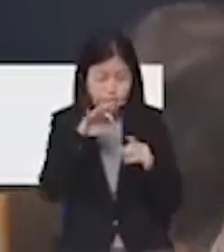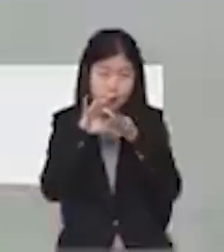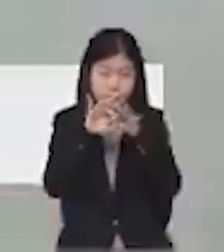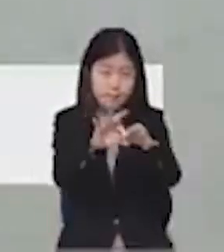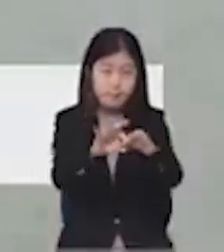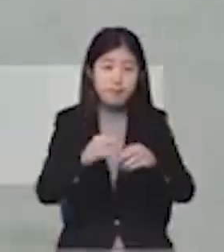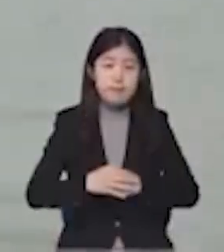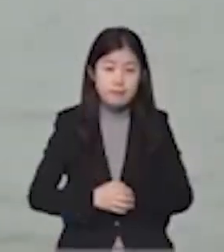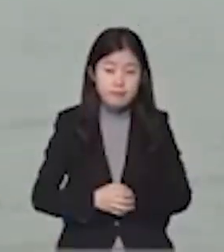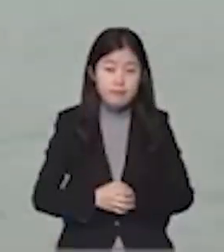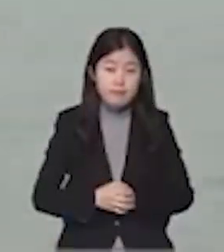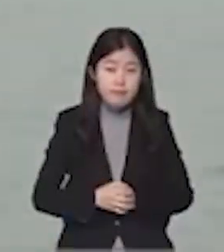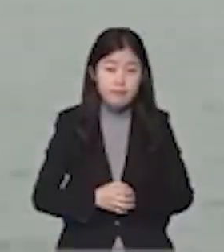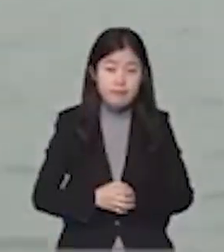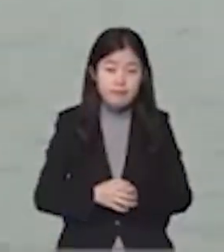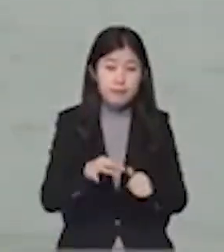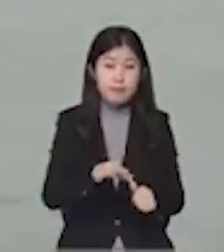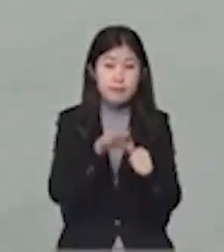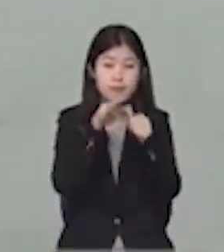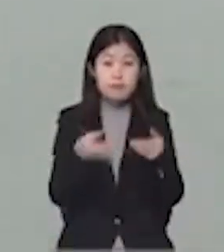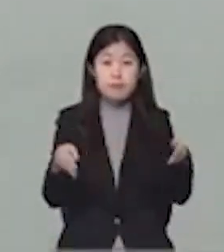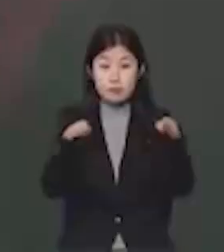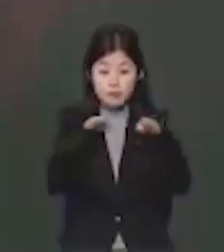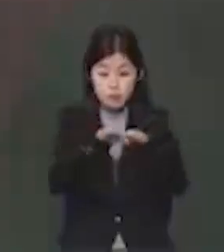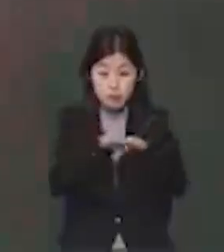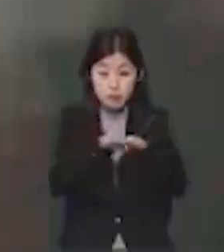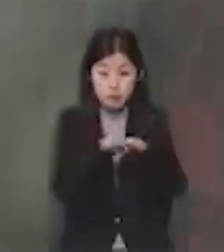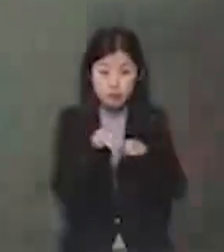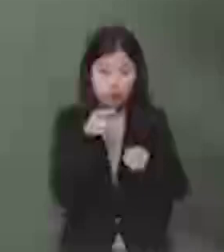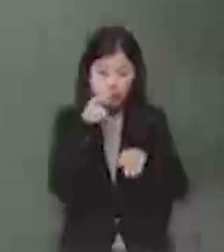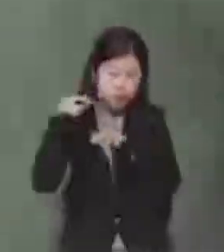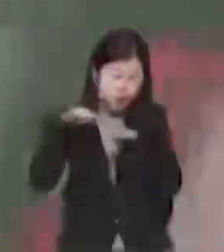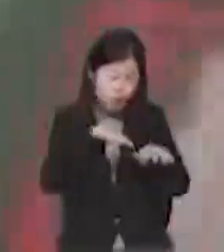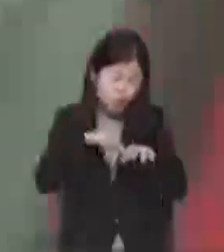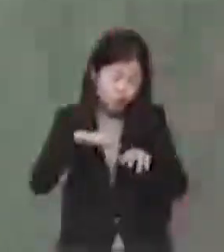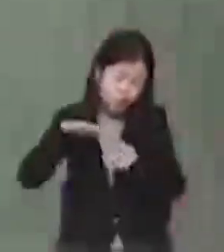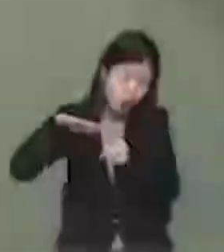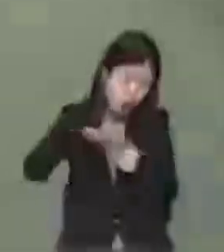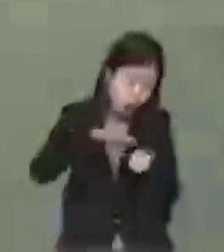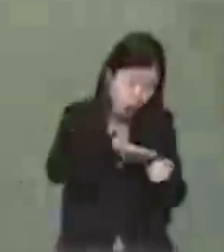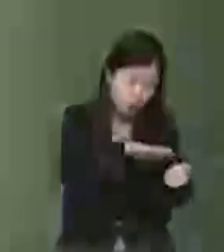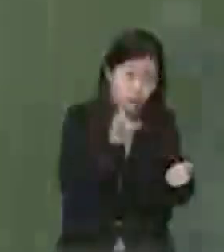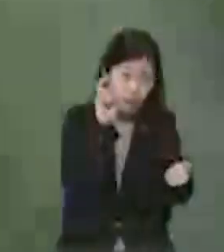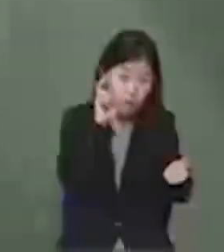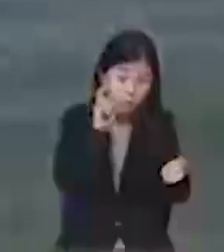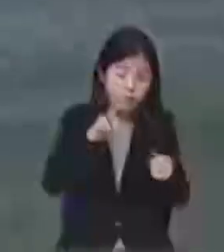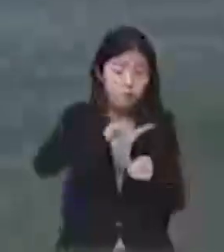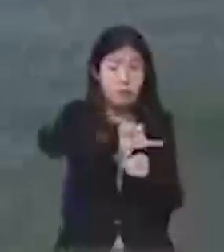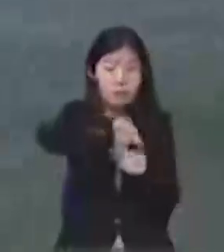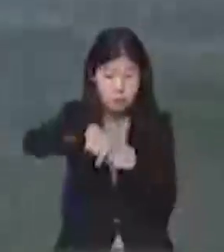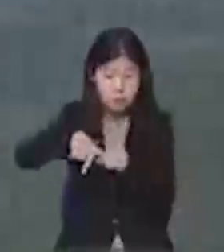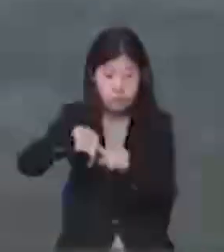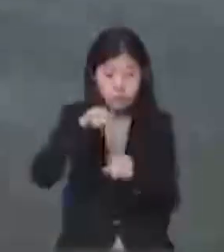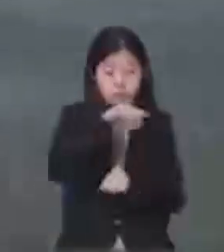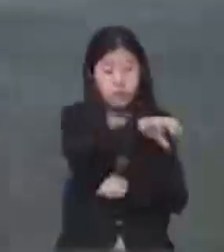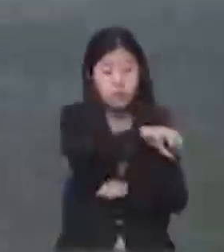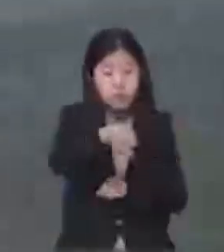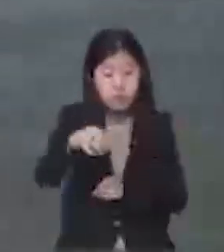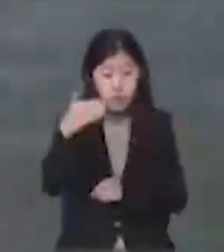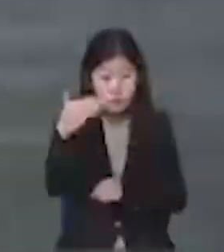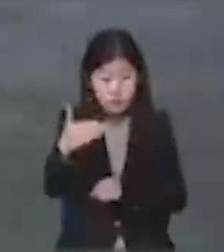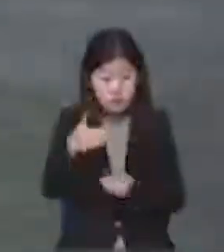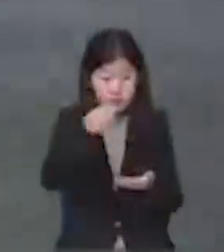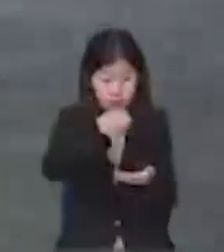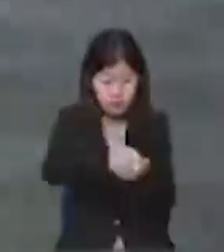계속하였습니다. 구조당국은 실종자들이 조류에 떠밀렸을 가능성이 있는 만큼 사고해역을 중심으로 구역